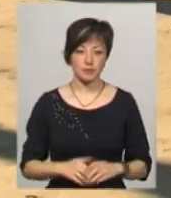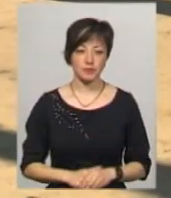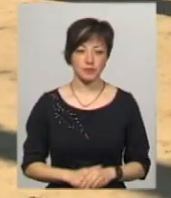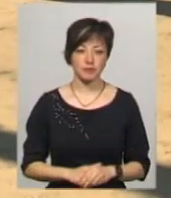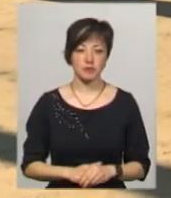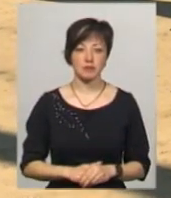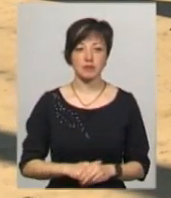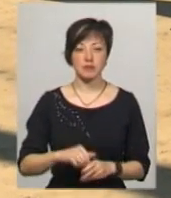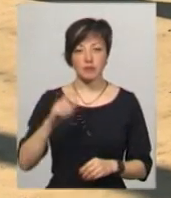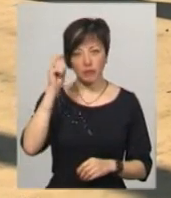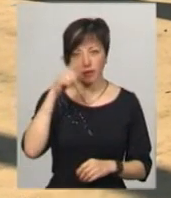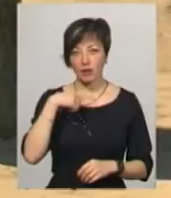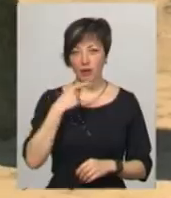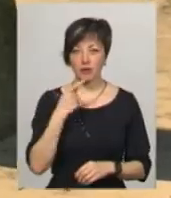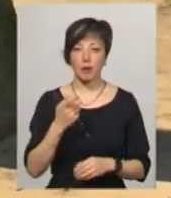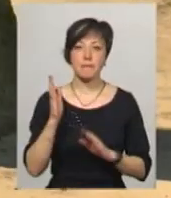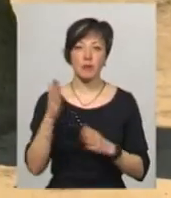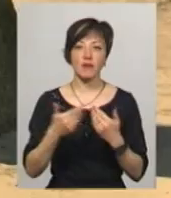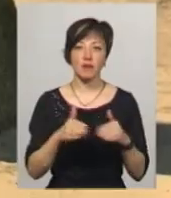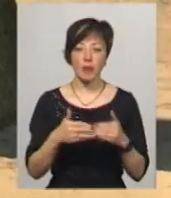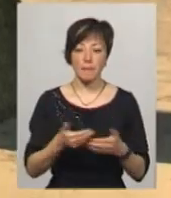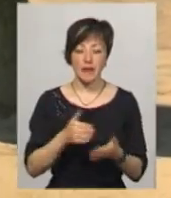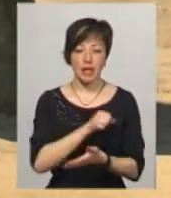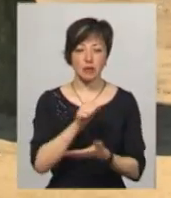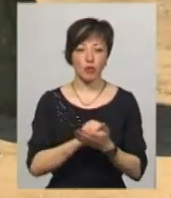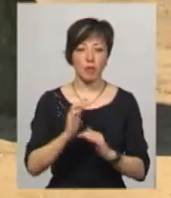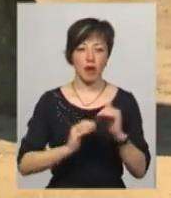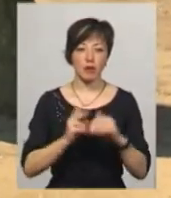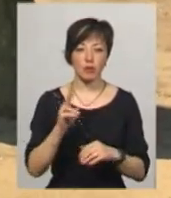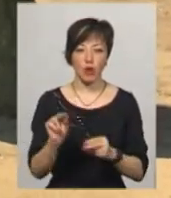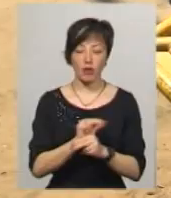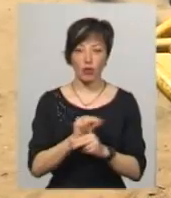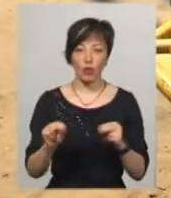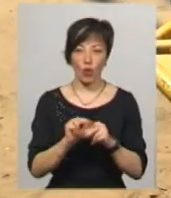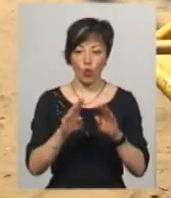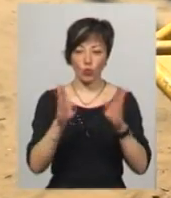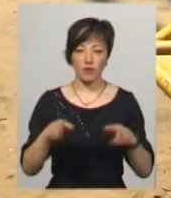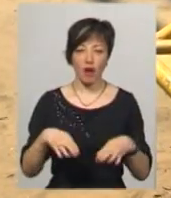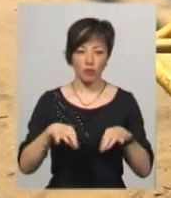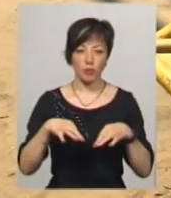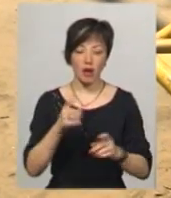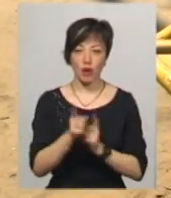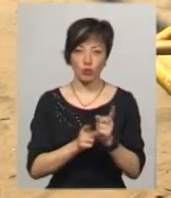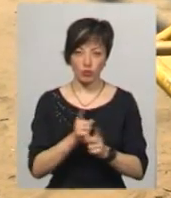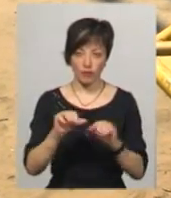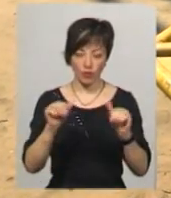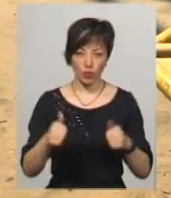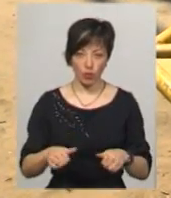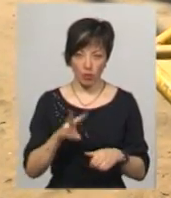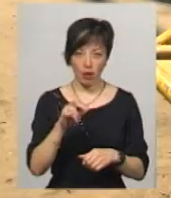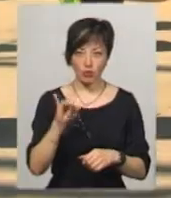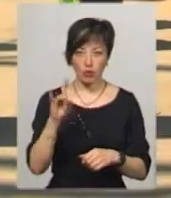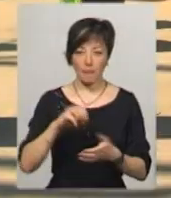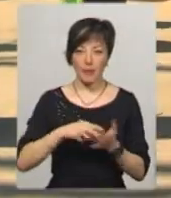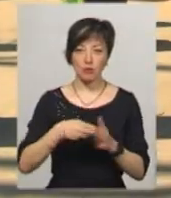Селізар каже, майбутні випускники виконують переддипломну практику рихтувальника кузовів автомобіля. Реконструкцію фігур Мазера в парку імені Тараса